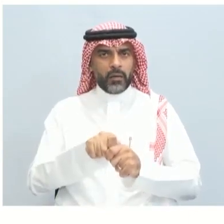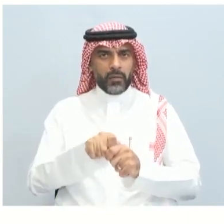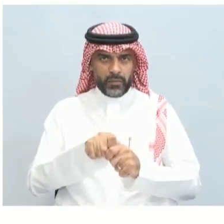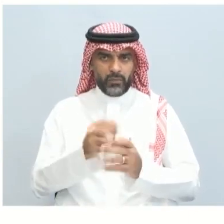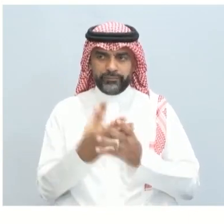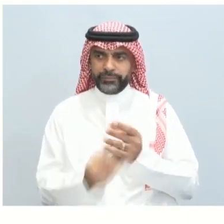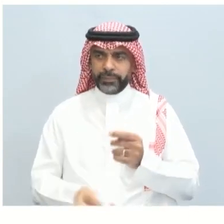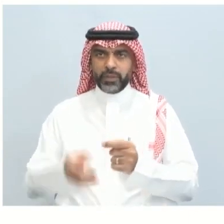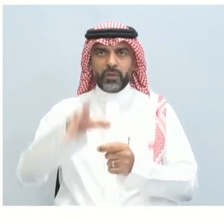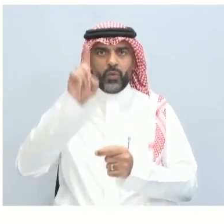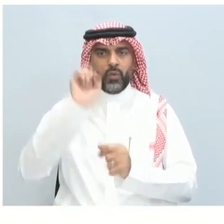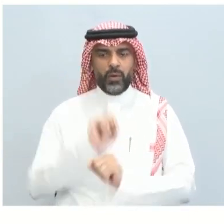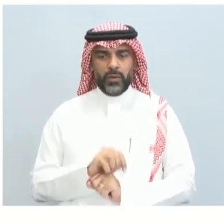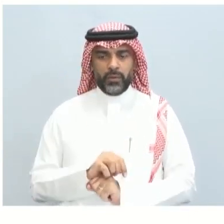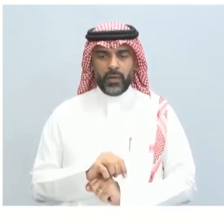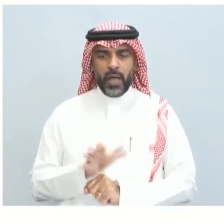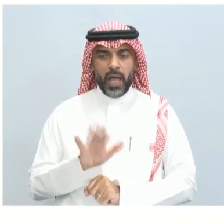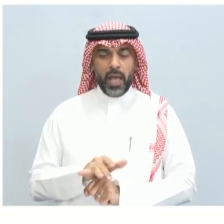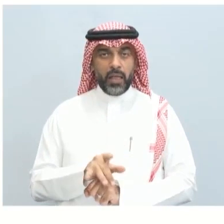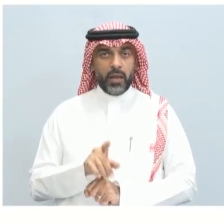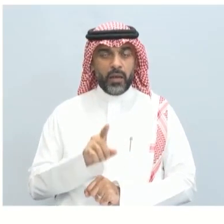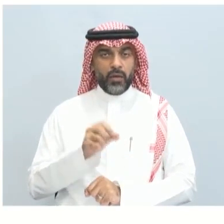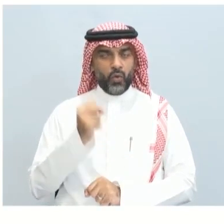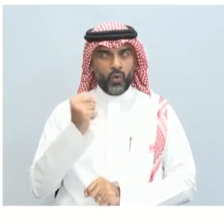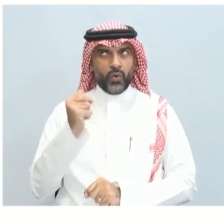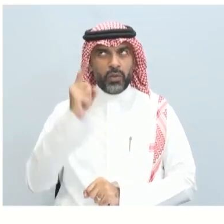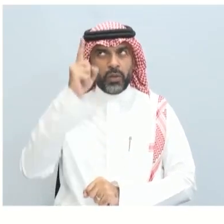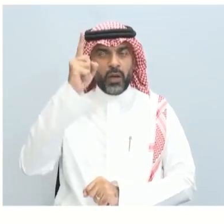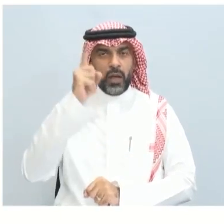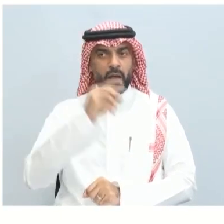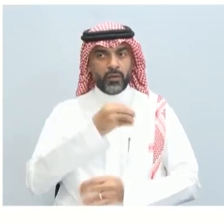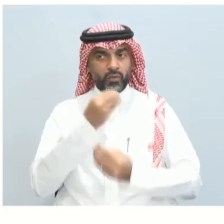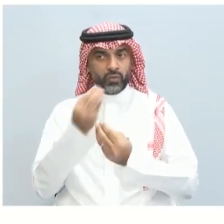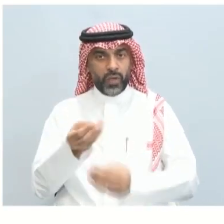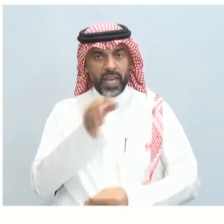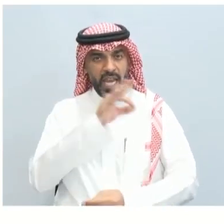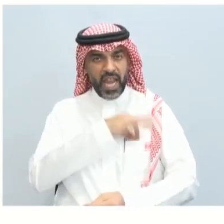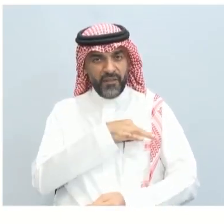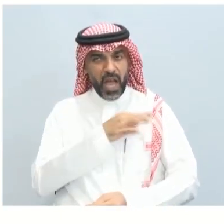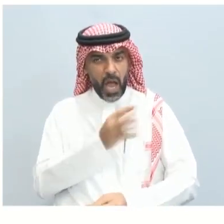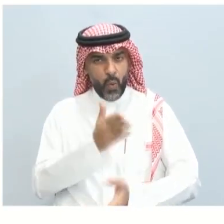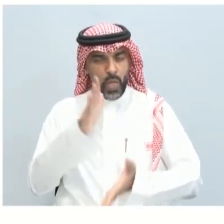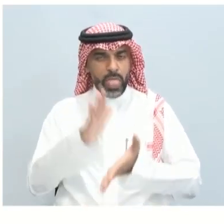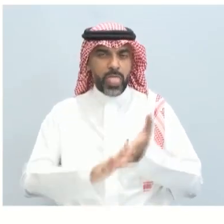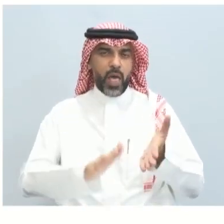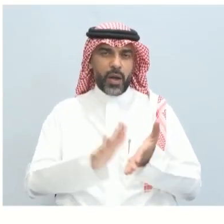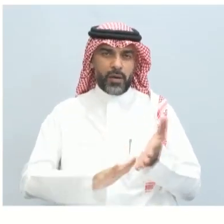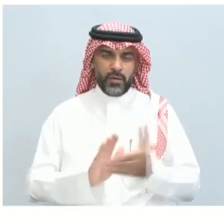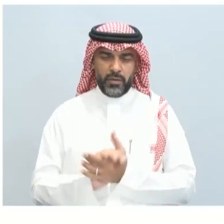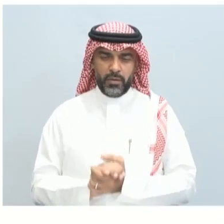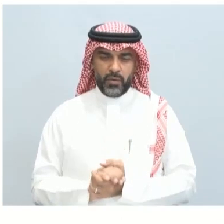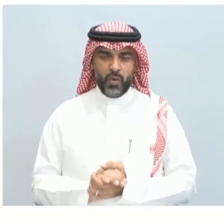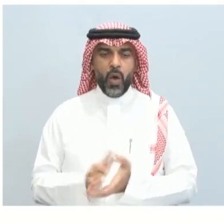ايضا قدرته عز وجل وحده على النفع والضاره وهو وحده